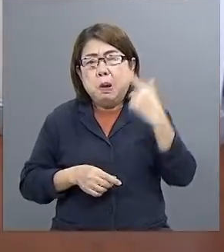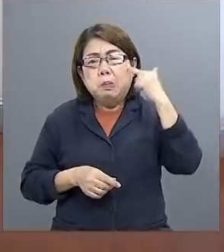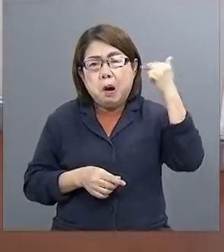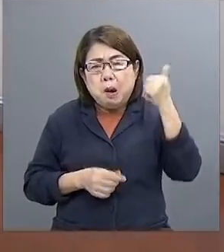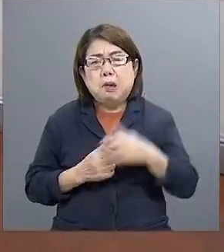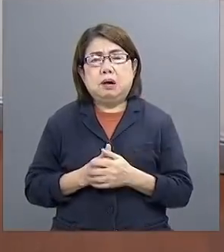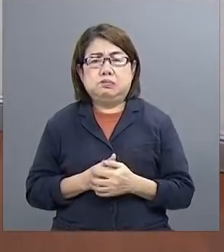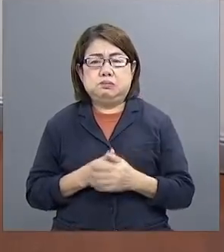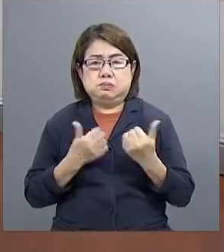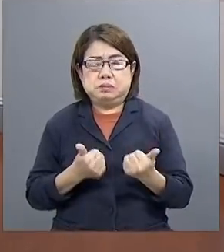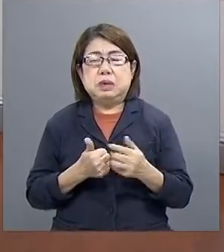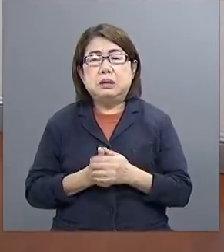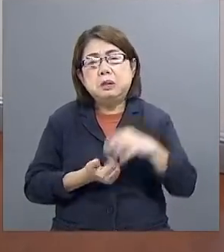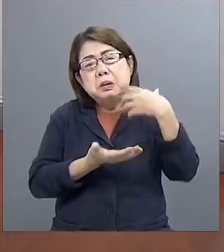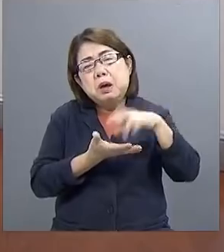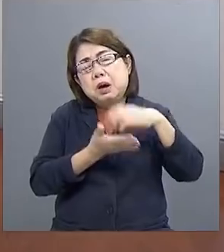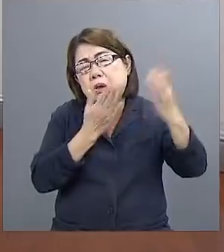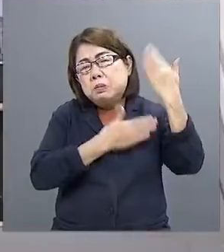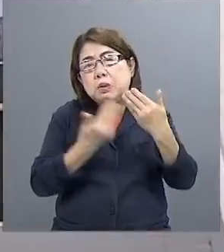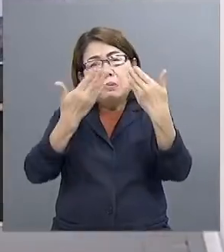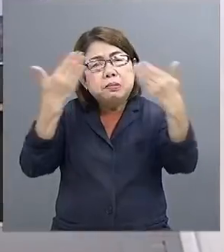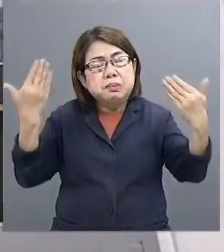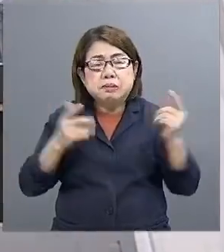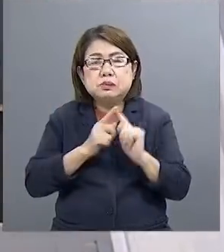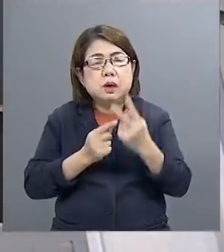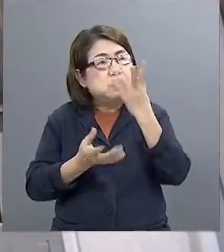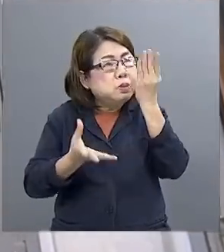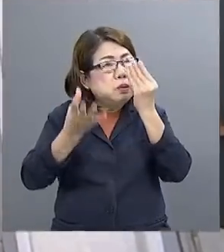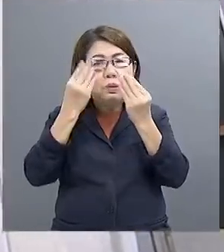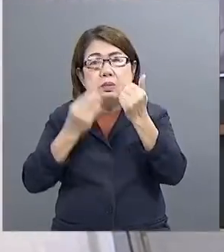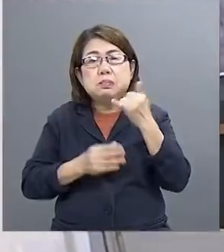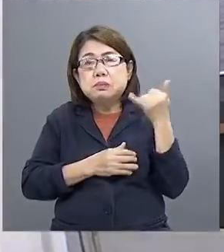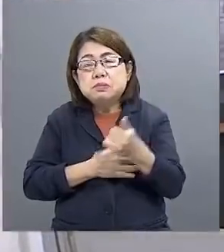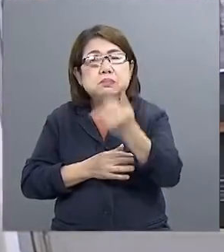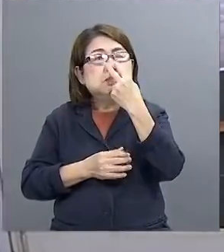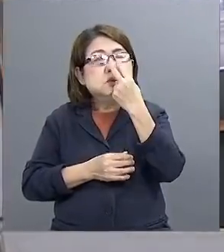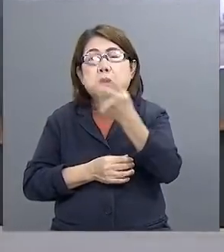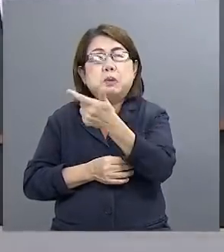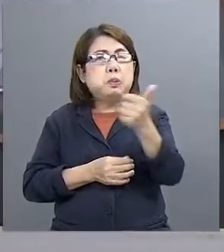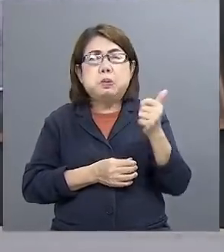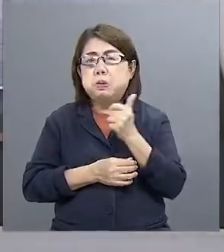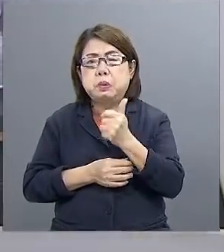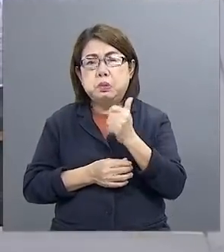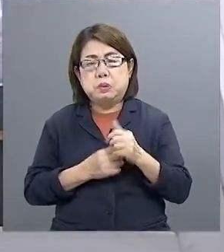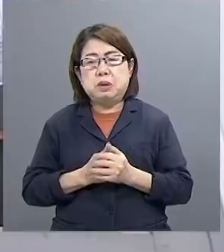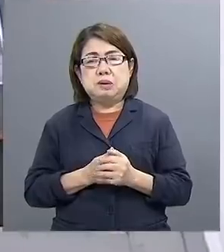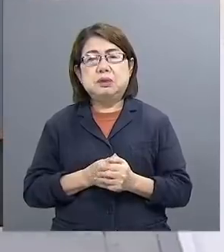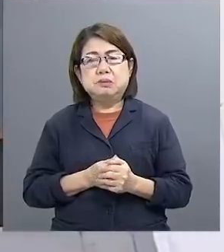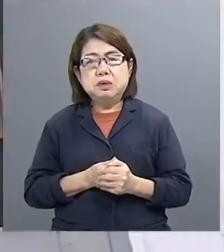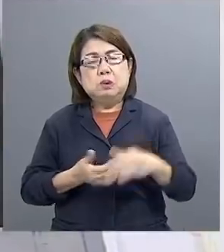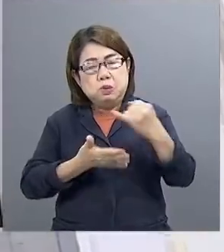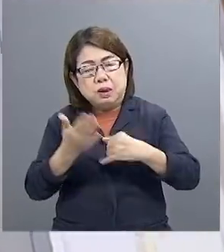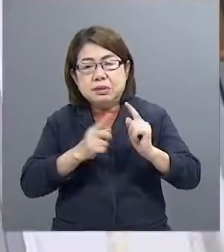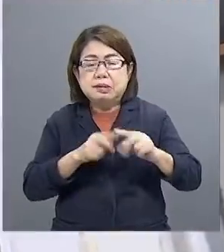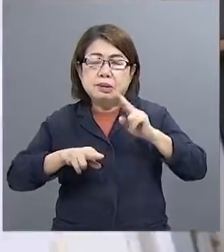การเก็บการเล่าเรื่องราวในอดีตได้เป็นอย่างดีคือใครที่ไปก็จะได้รับกลิ่นอายความคะสิ่งที่พี่ป๊อปบอกเสพงานศิลปะดื่มกาแฟ